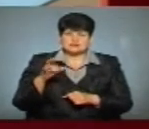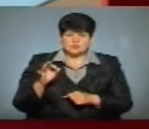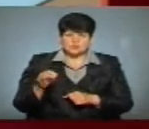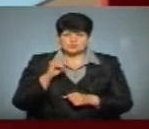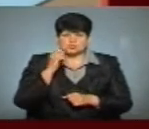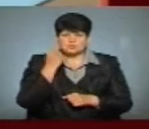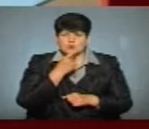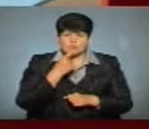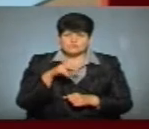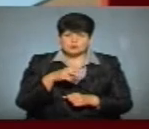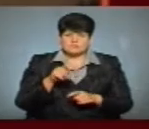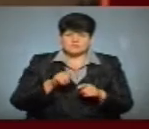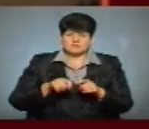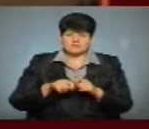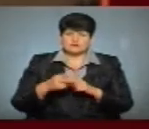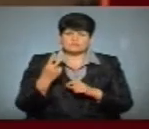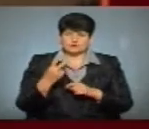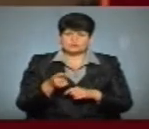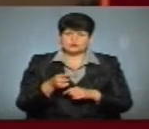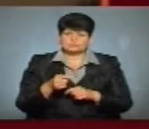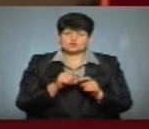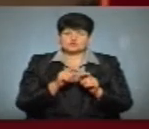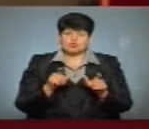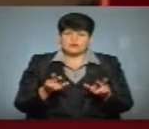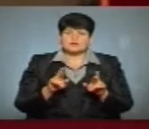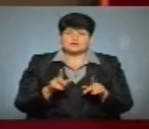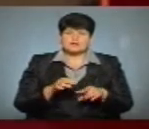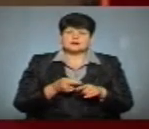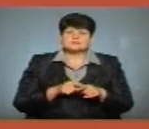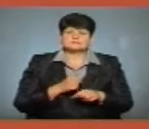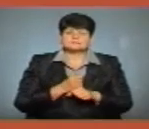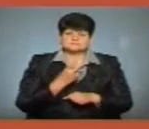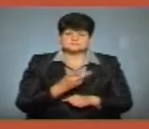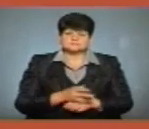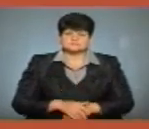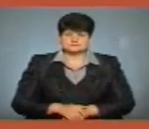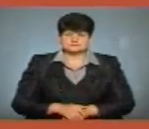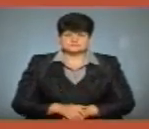та літератури перевіряють у двох тернопільських школах. Як це відбувається?